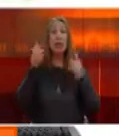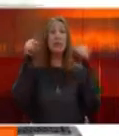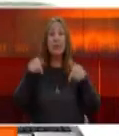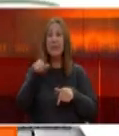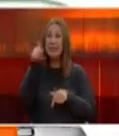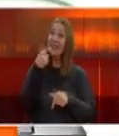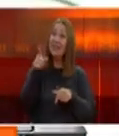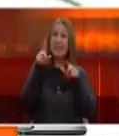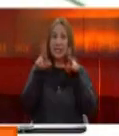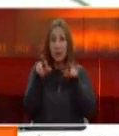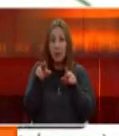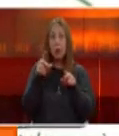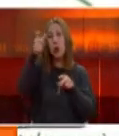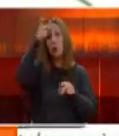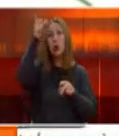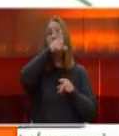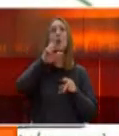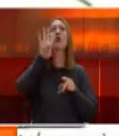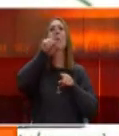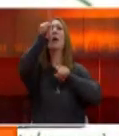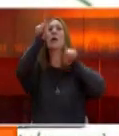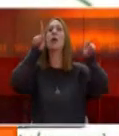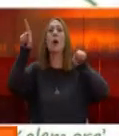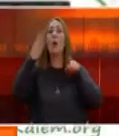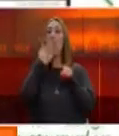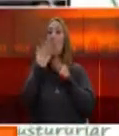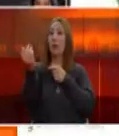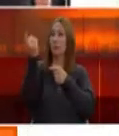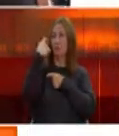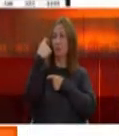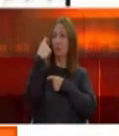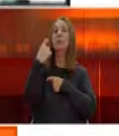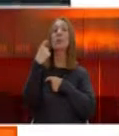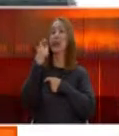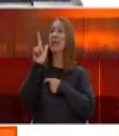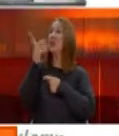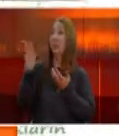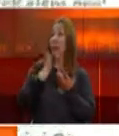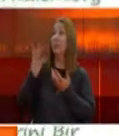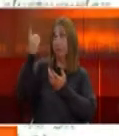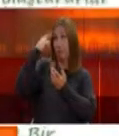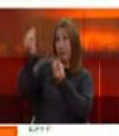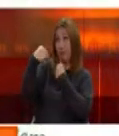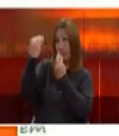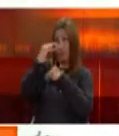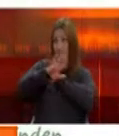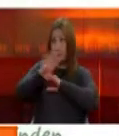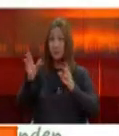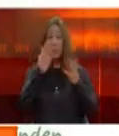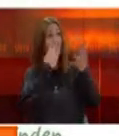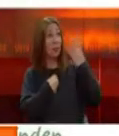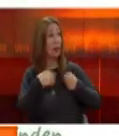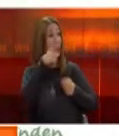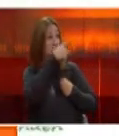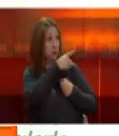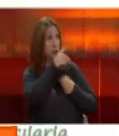aynen sizin de dediğiniz gibi Türkiye'nin dört bir yanından okullar gelip siteye ihtiyaçlarını bildiriyorlar. Ve gelen bağışçılarımız